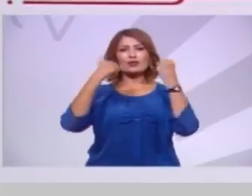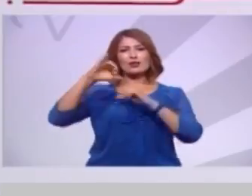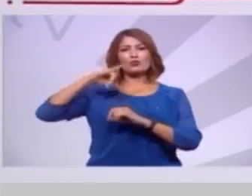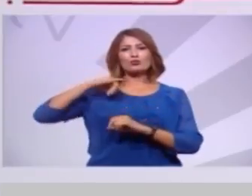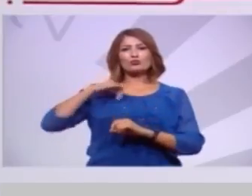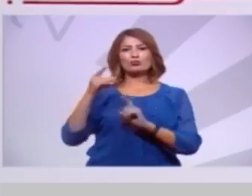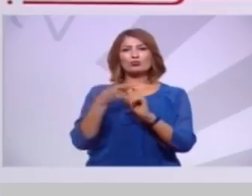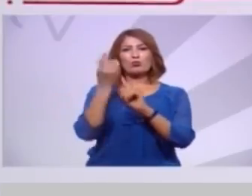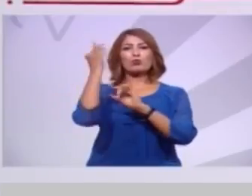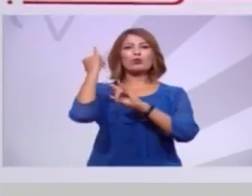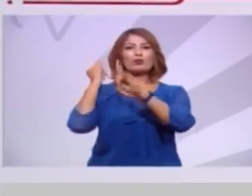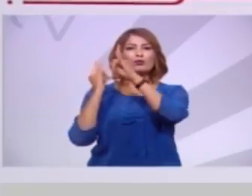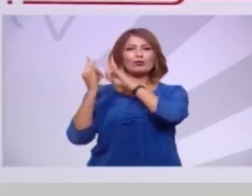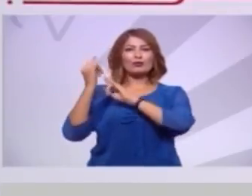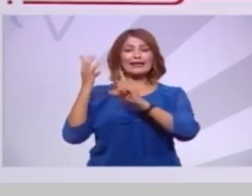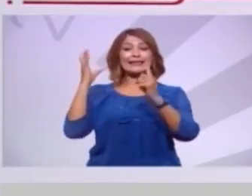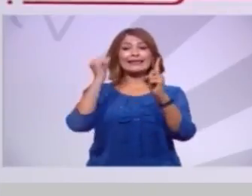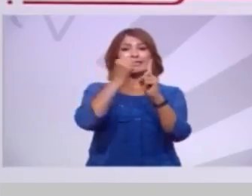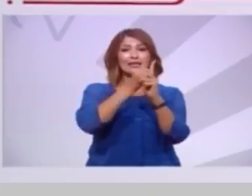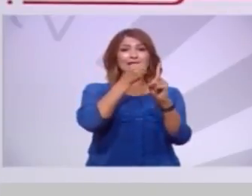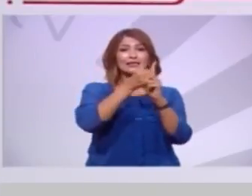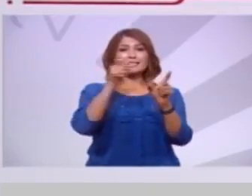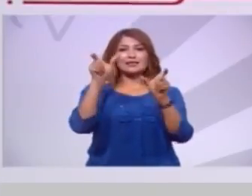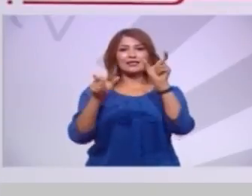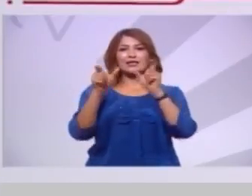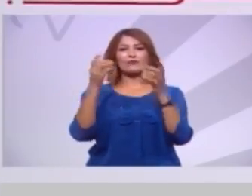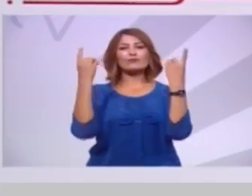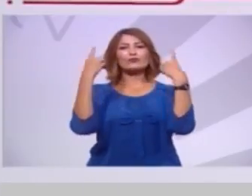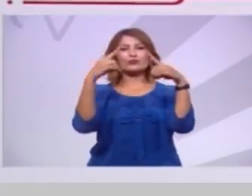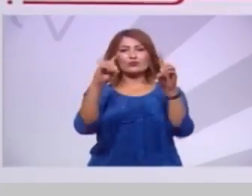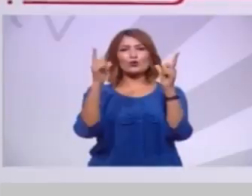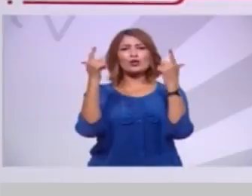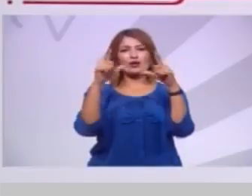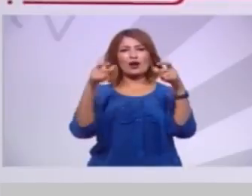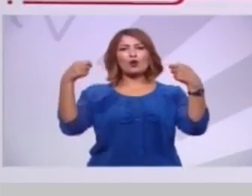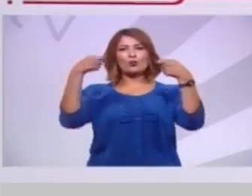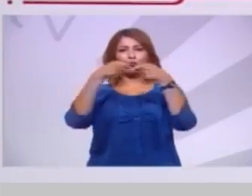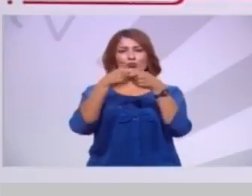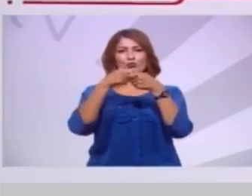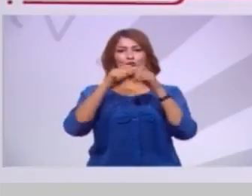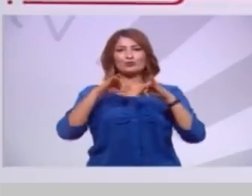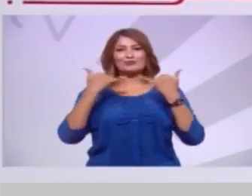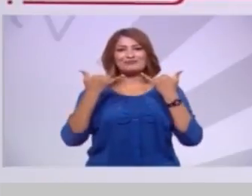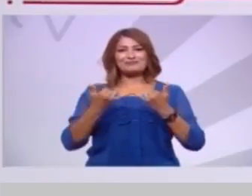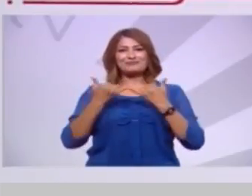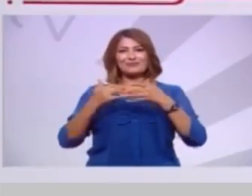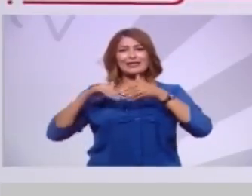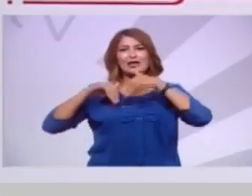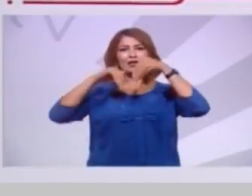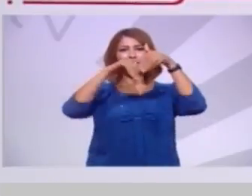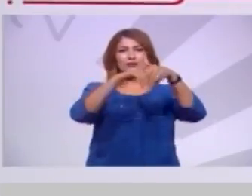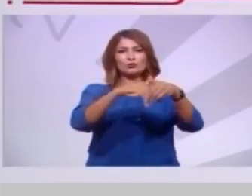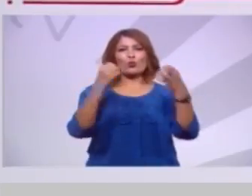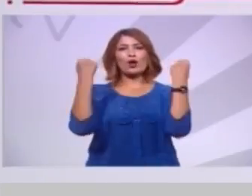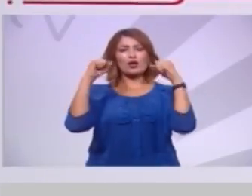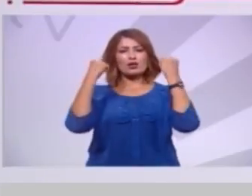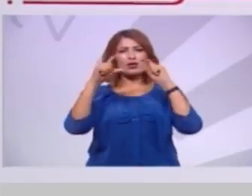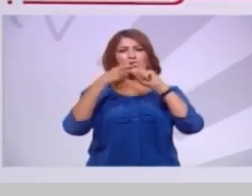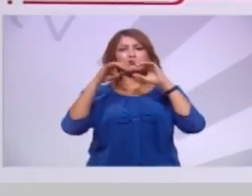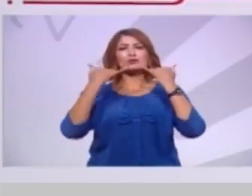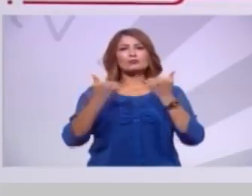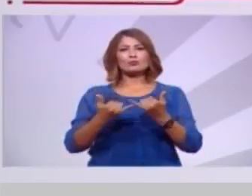الذين استماتوا في الدفاع عن الحريه والديمقراطيه وفي هذا الصدد نواصل مسيرتنا اليوم بكل حزم